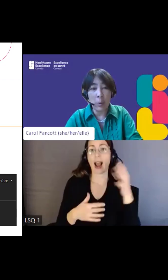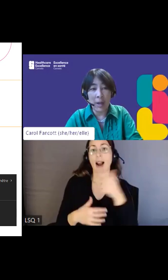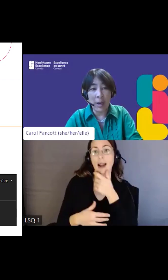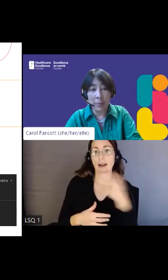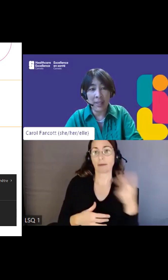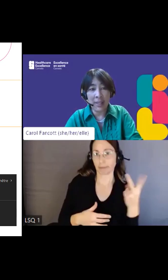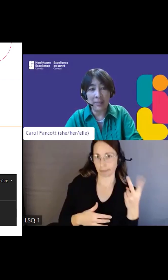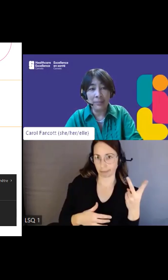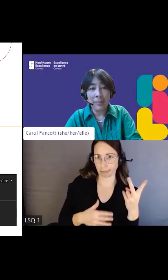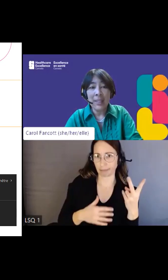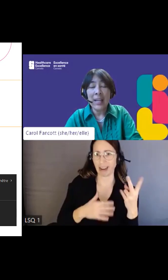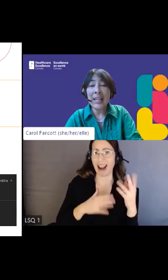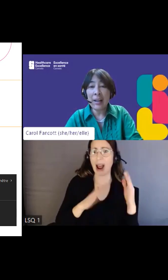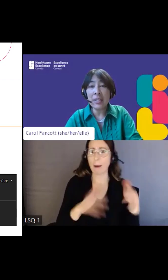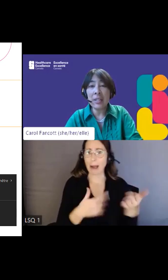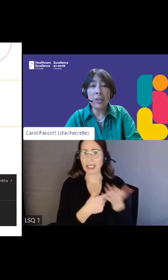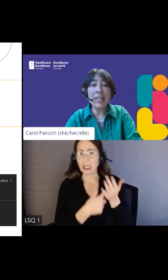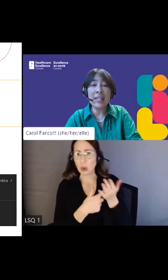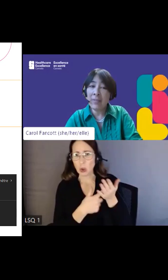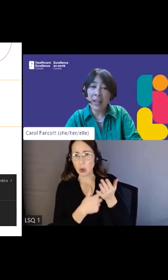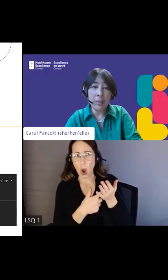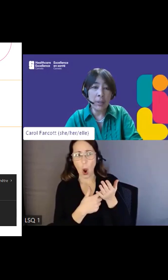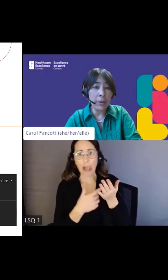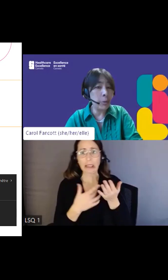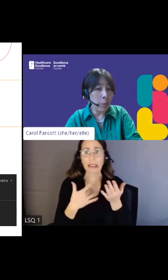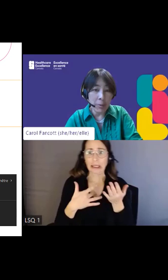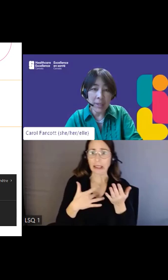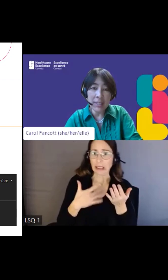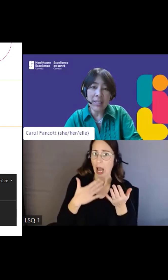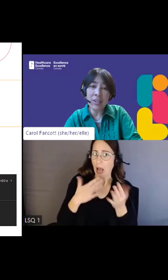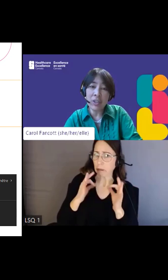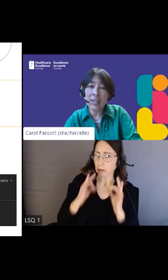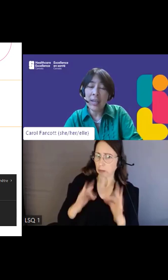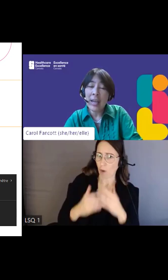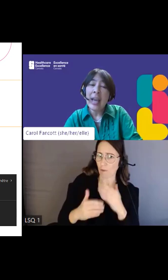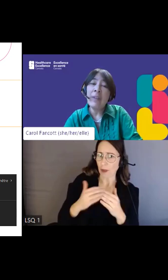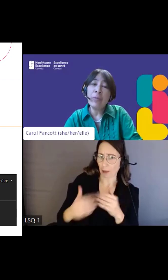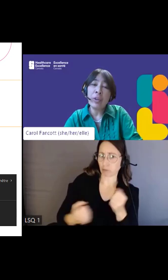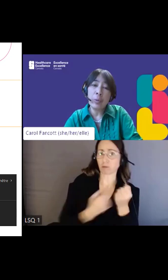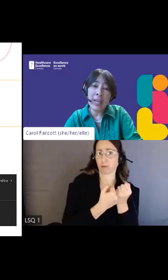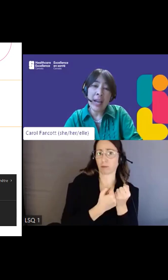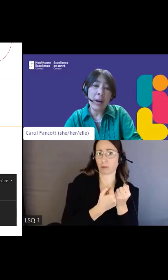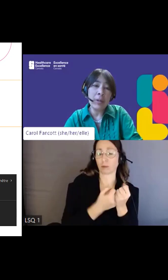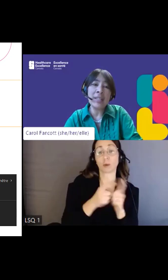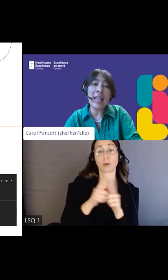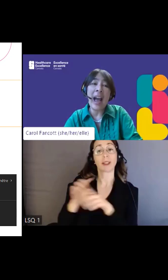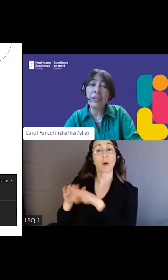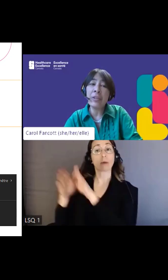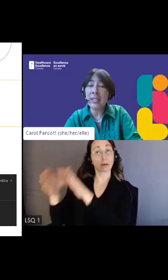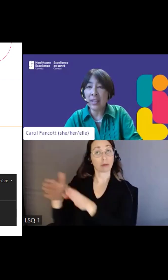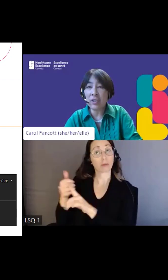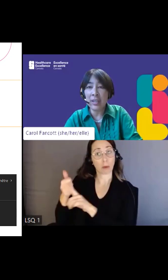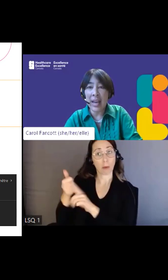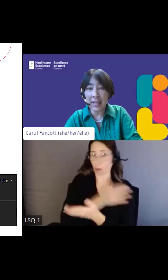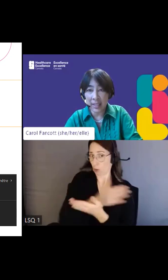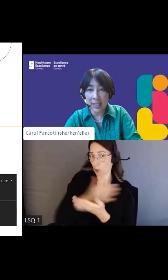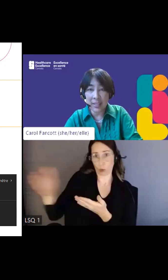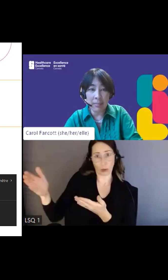Un conseiller est aussi disponible pendant toute la séance et même pendant 3 heures après la séance au numéro